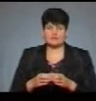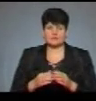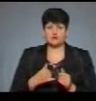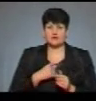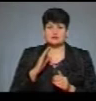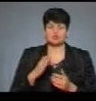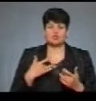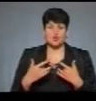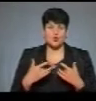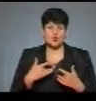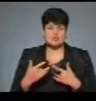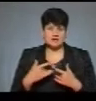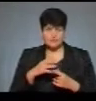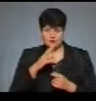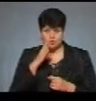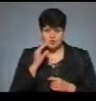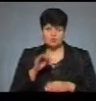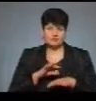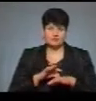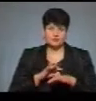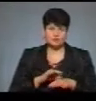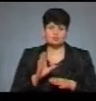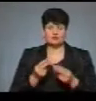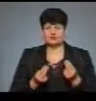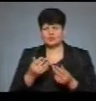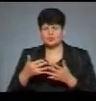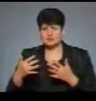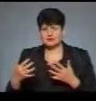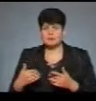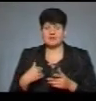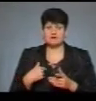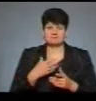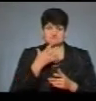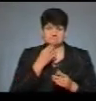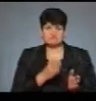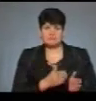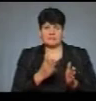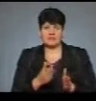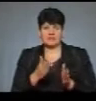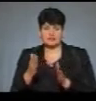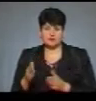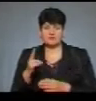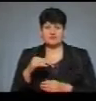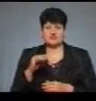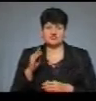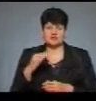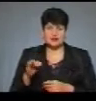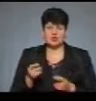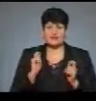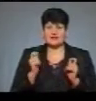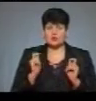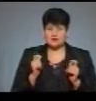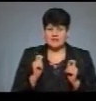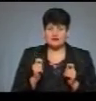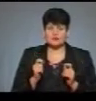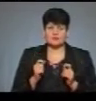будуть концерт вночі, в нас будуть ведучі, в нас будуть розіграші, і ми плавно перейдемо до діджеїв, до дискотеки, ранки, і я